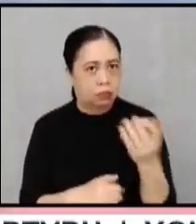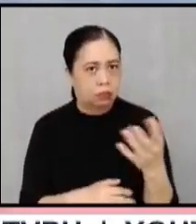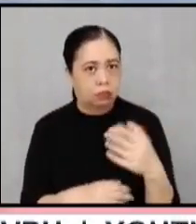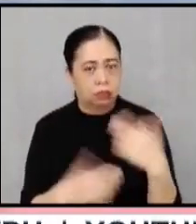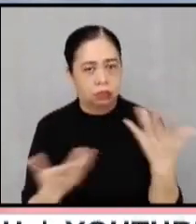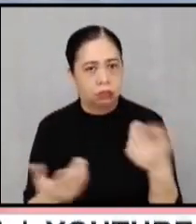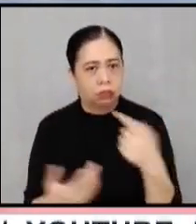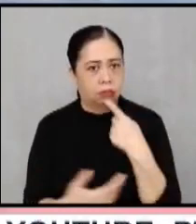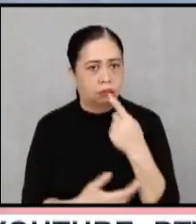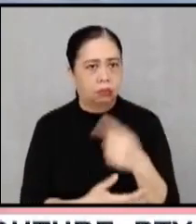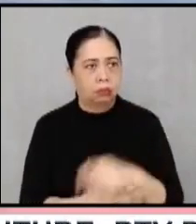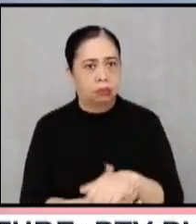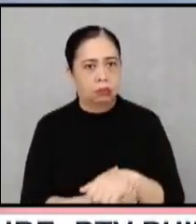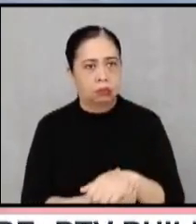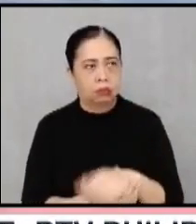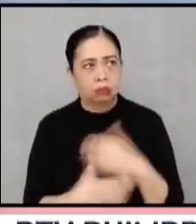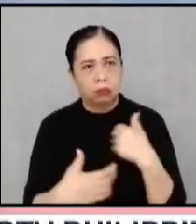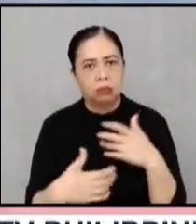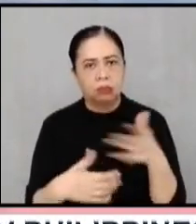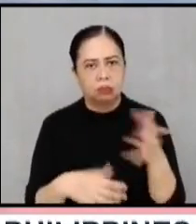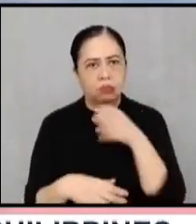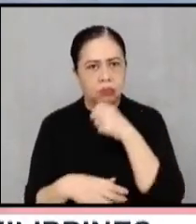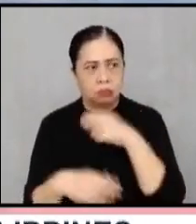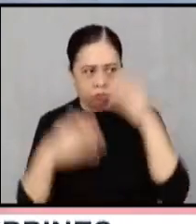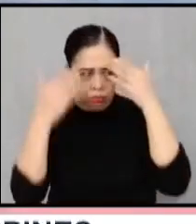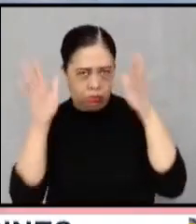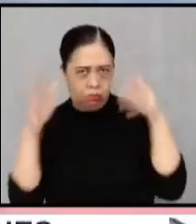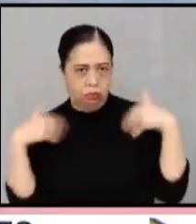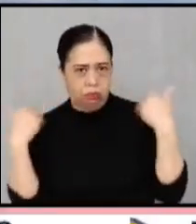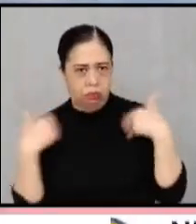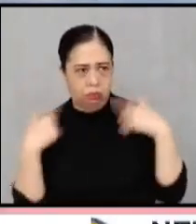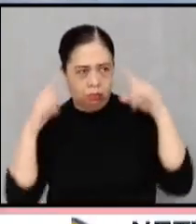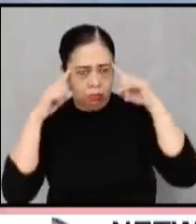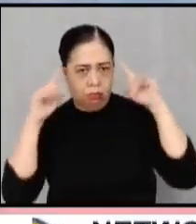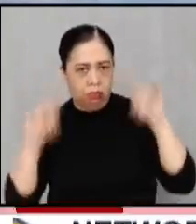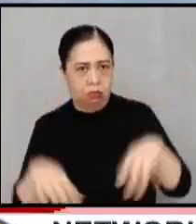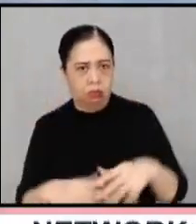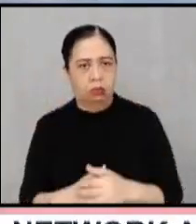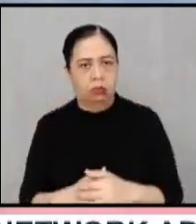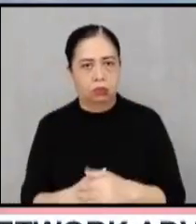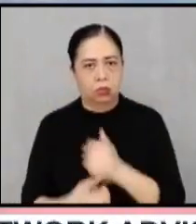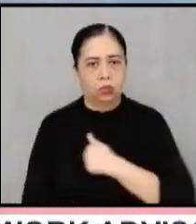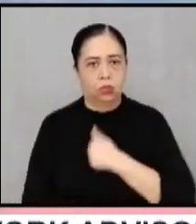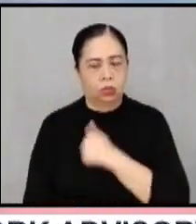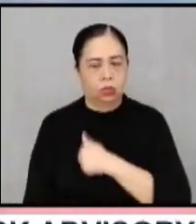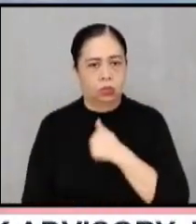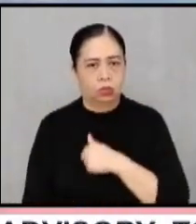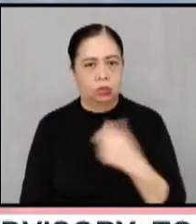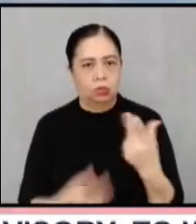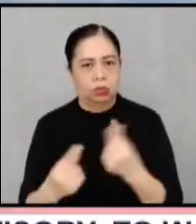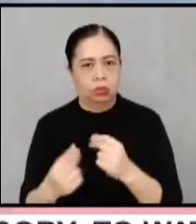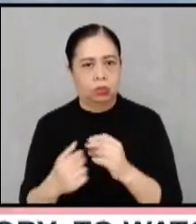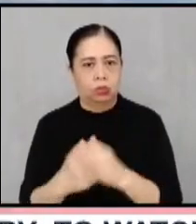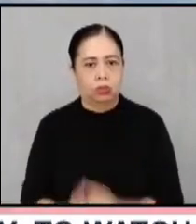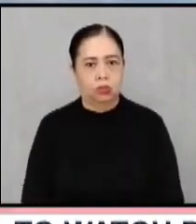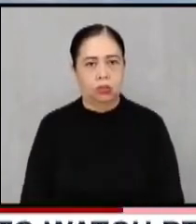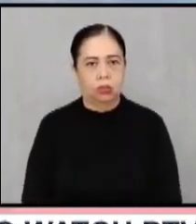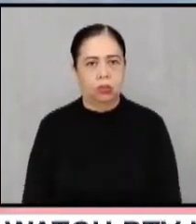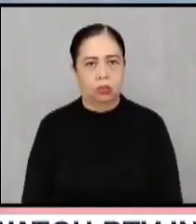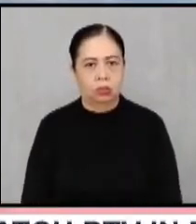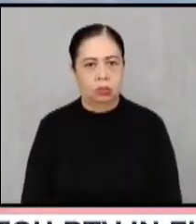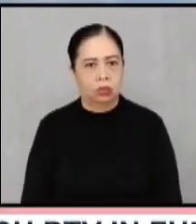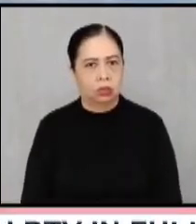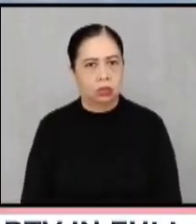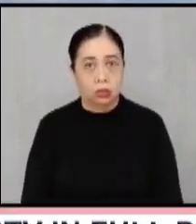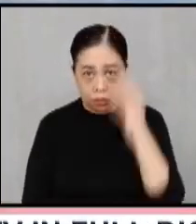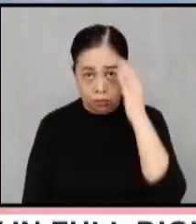na, ganto na yan, pero di ko alam. Ngayon ko lang nalaman. Atensya na po kung nagawa ko man po yun. Pero alam niyo kung minor de edad